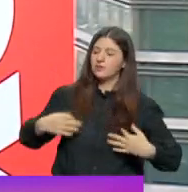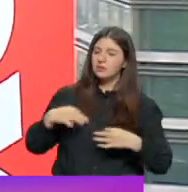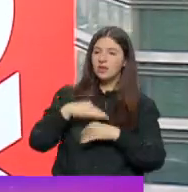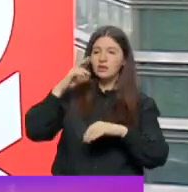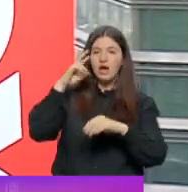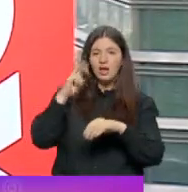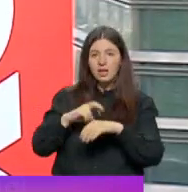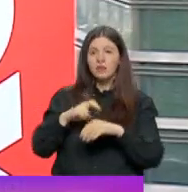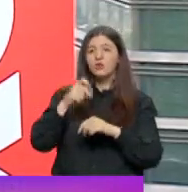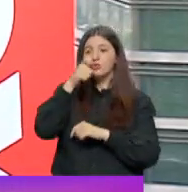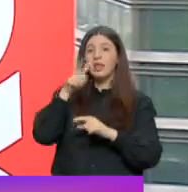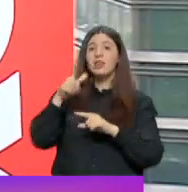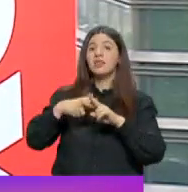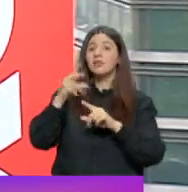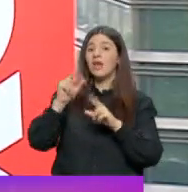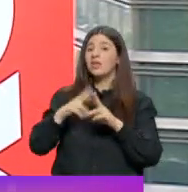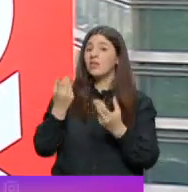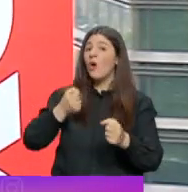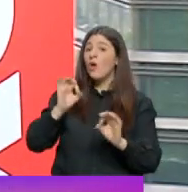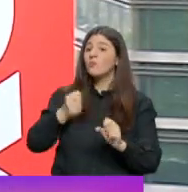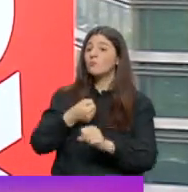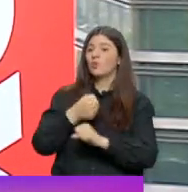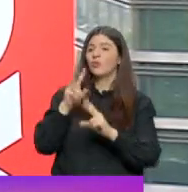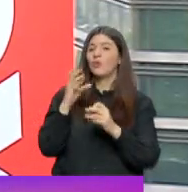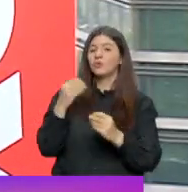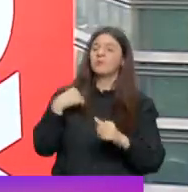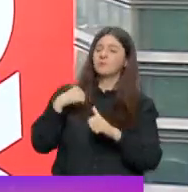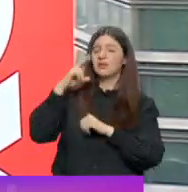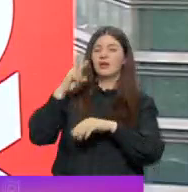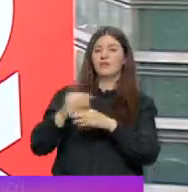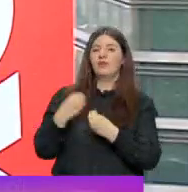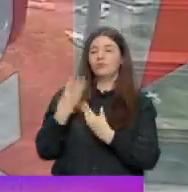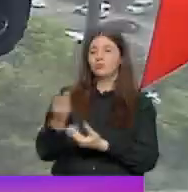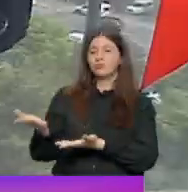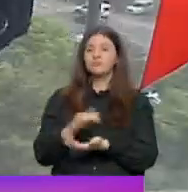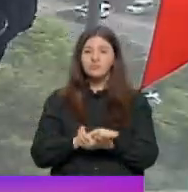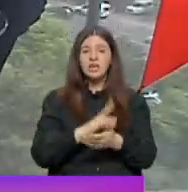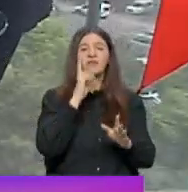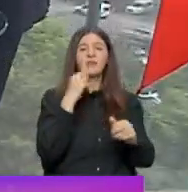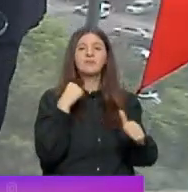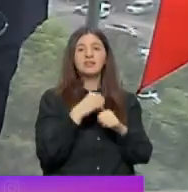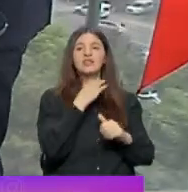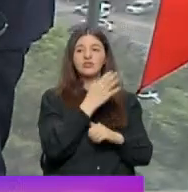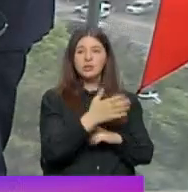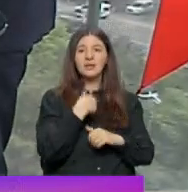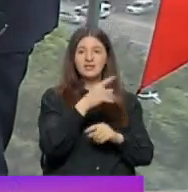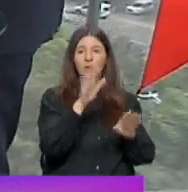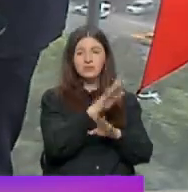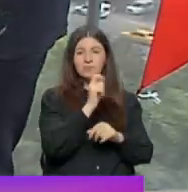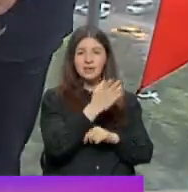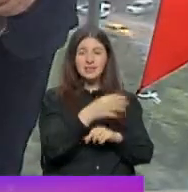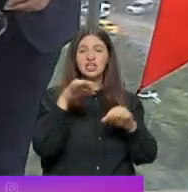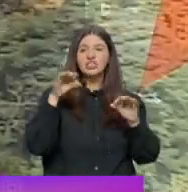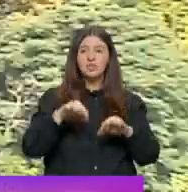analım. Türkiye'de laikliğin ne kadar önemli bir mücadele konusu olduğunu bize bir kez daha hatırlatmış olsun. Efendim tekrar teşekkür ediyorum. Ederim. Ben çok sizi